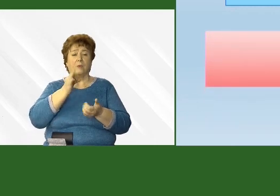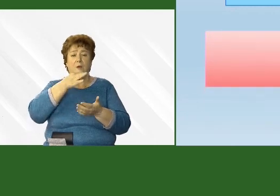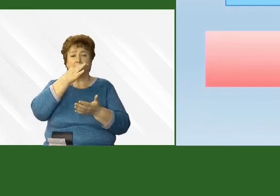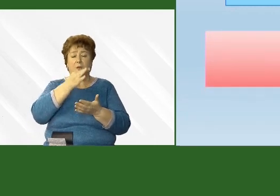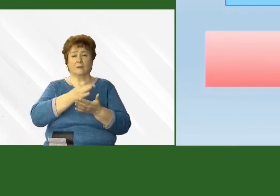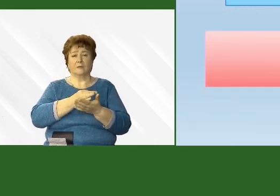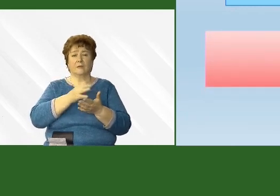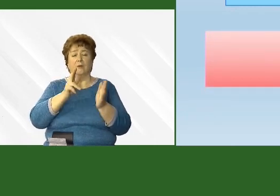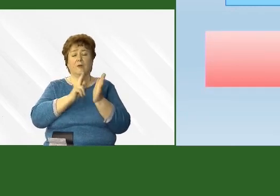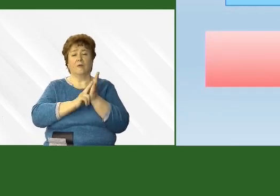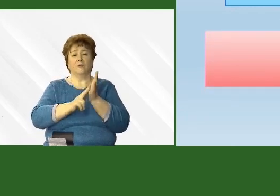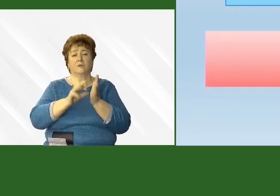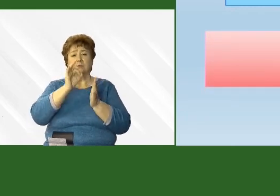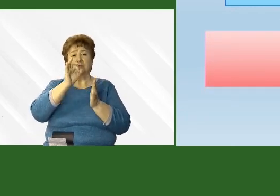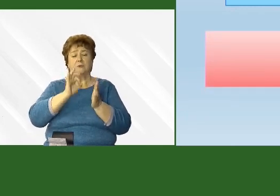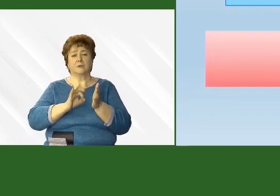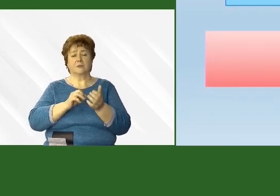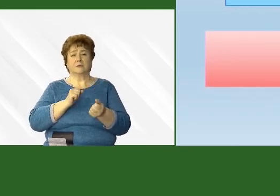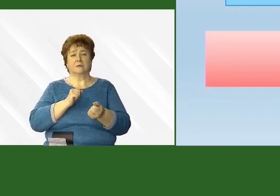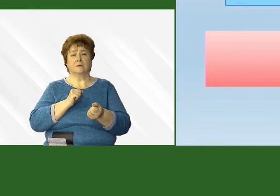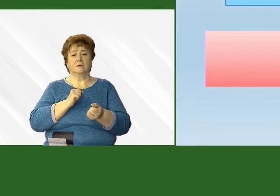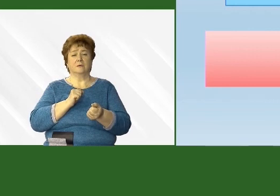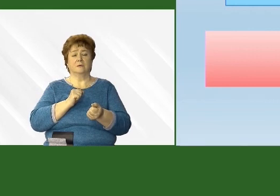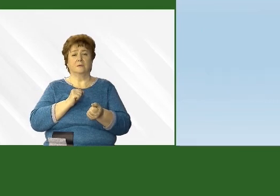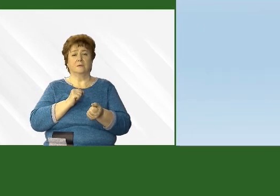Правильный ответ – 80%.